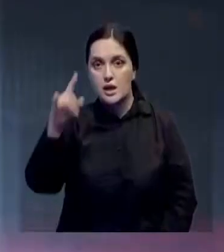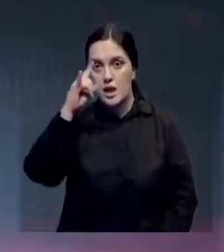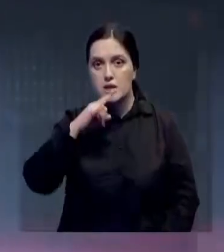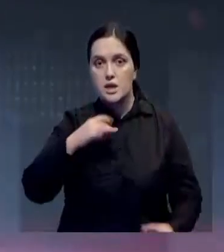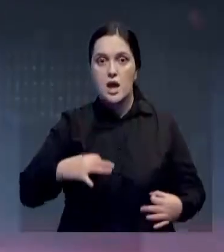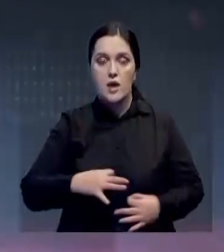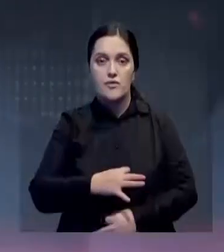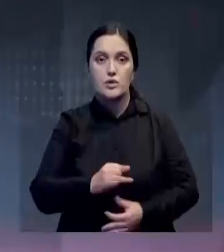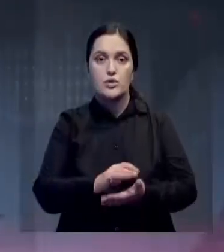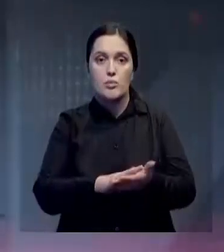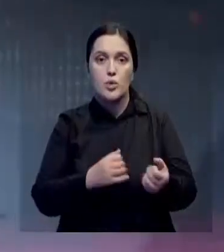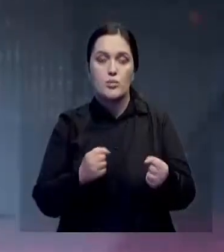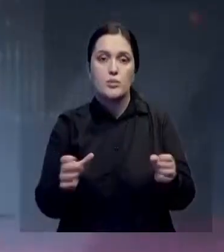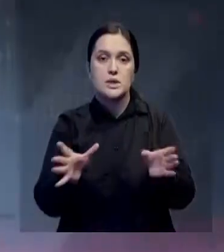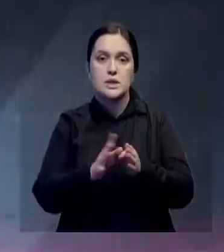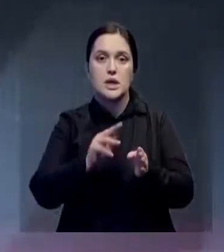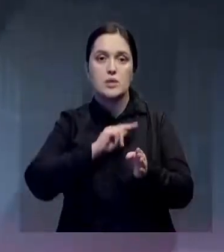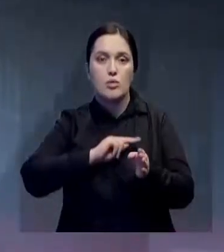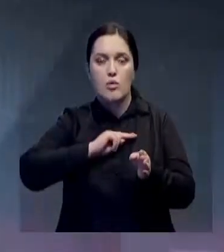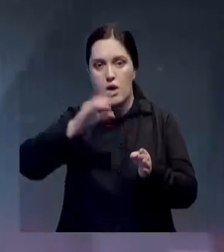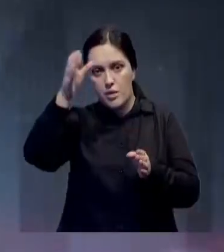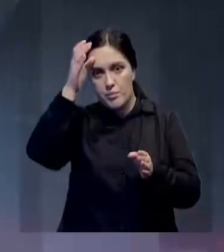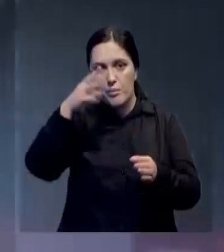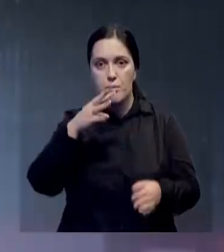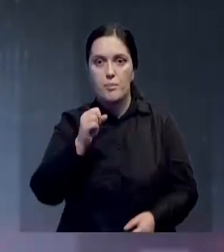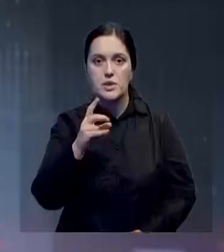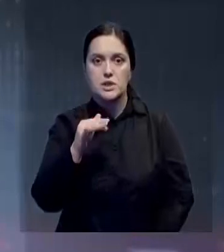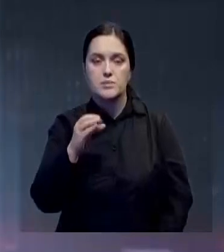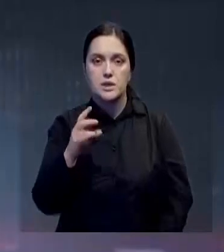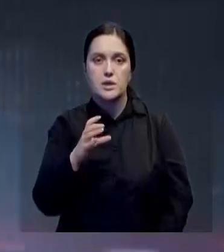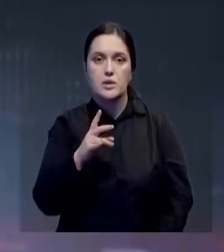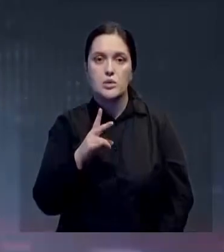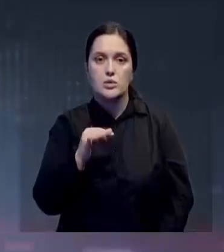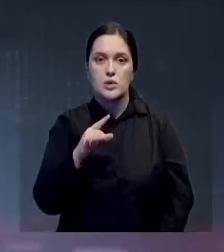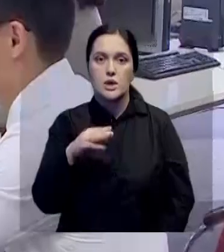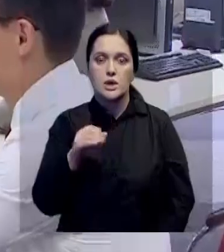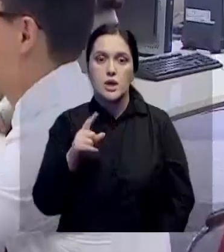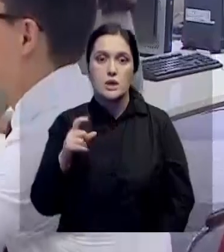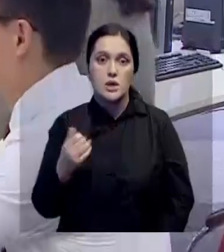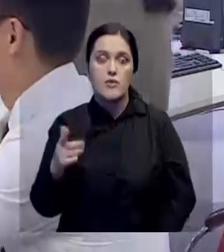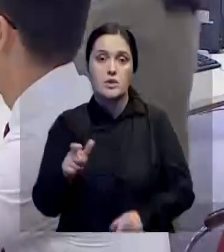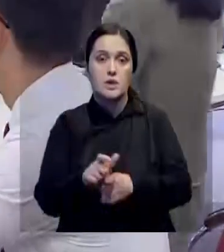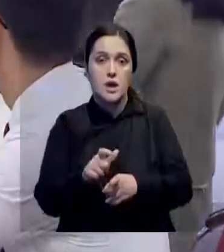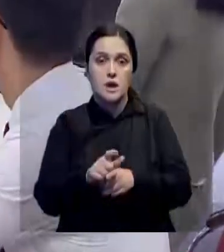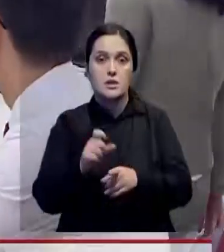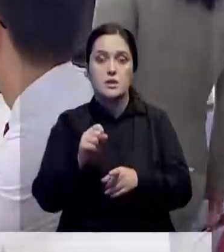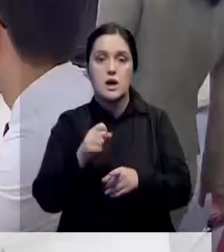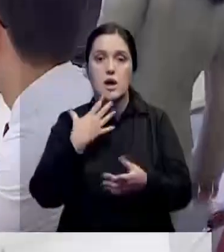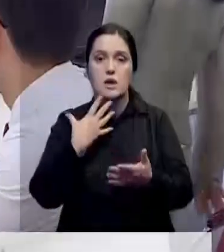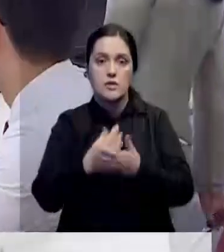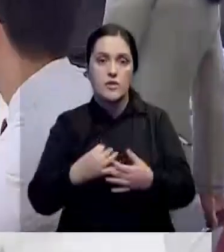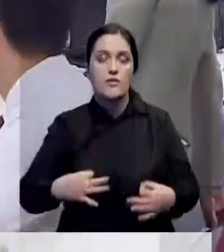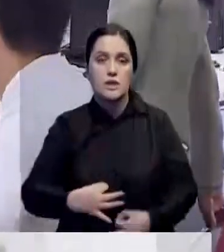Казахстан и Венгрия продолжают укреплять сотрудничество в сфере образования, отмечает мажилисмен Самат Нуртаза. По его словам, за последние